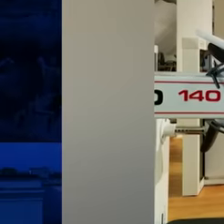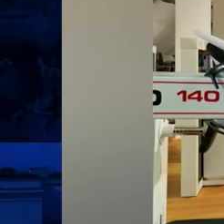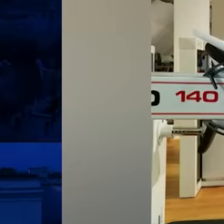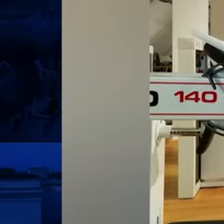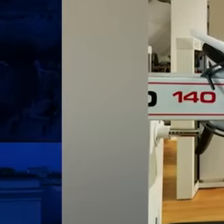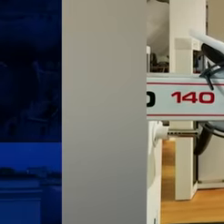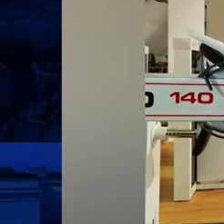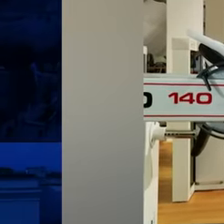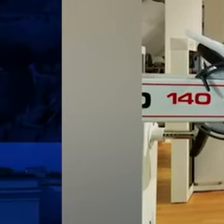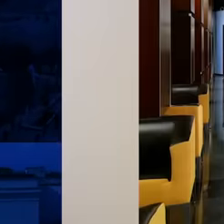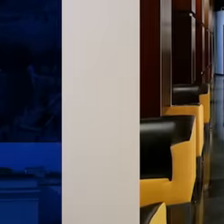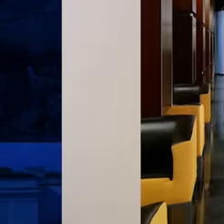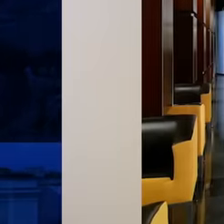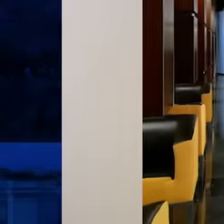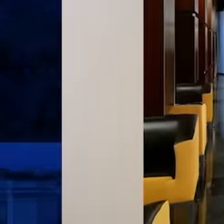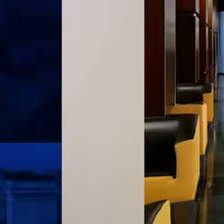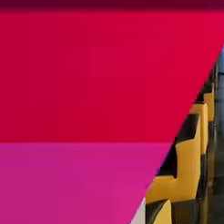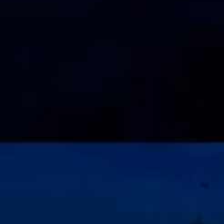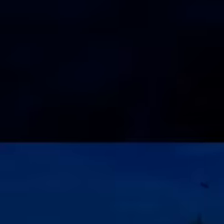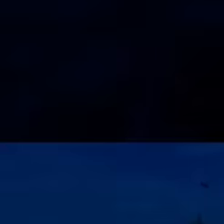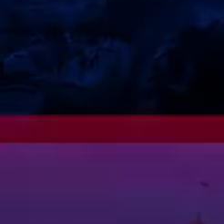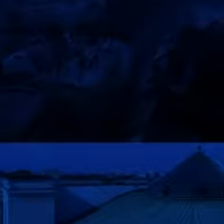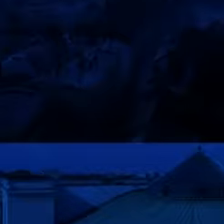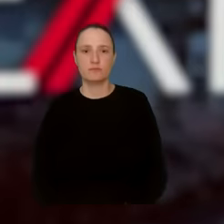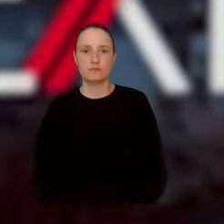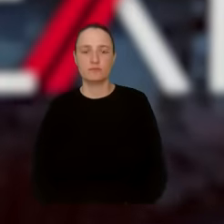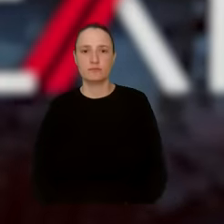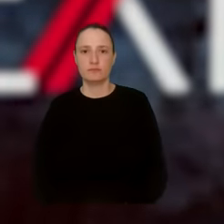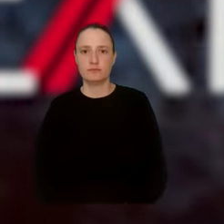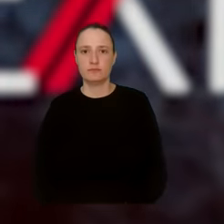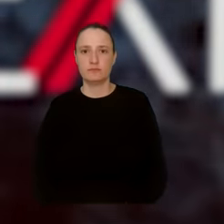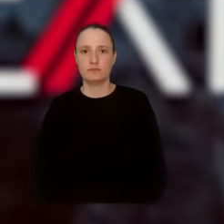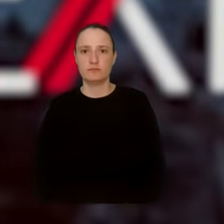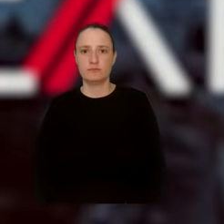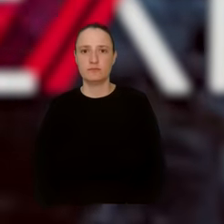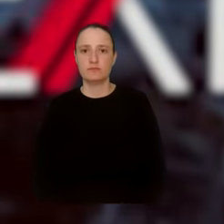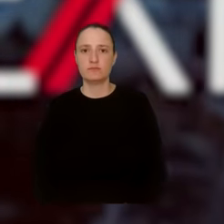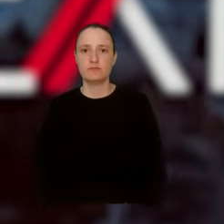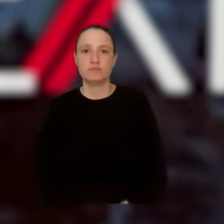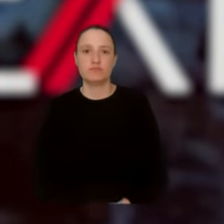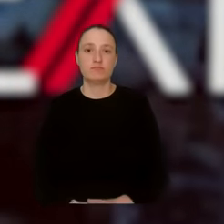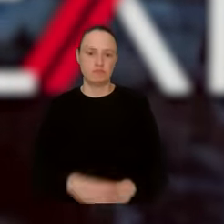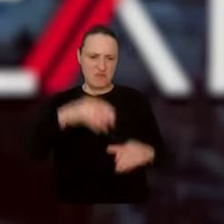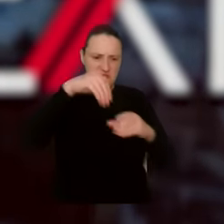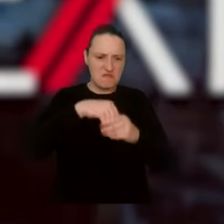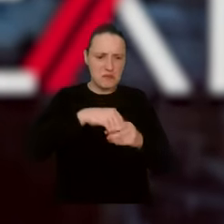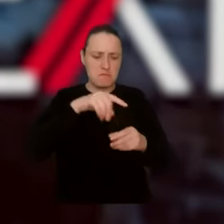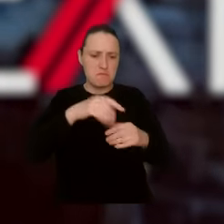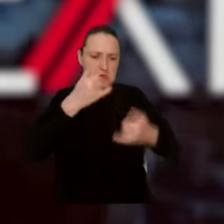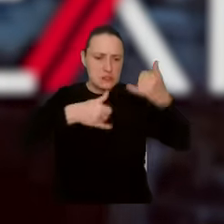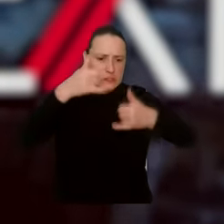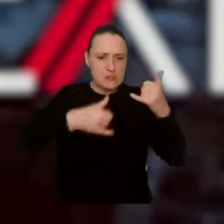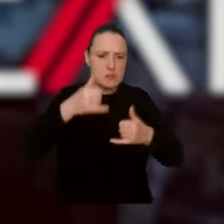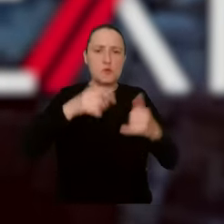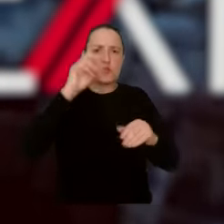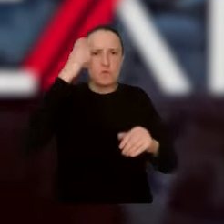będzie Hanower. Wcześniej mówiono o innych lokalizacjach. Jej skład to w większości woda, ale jest źródłem